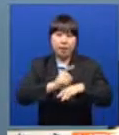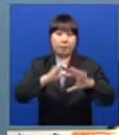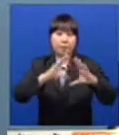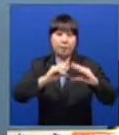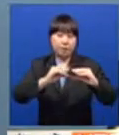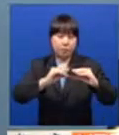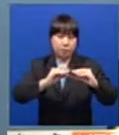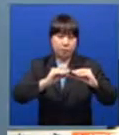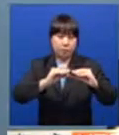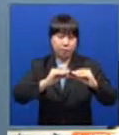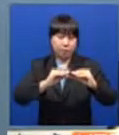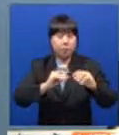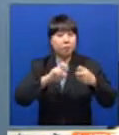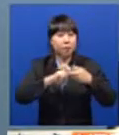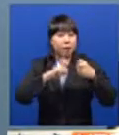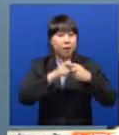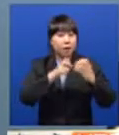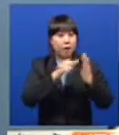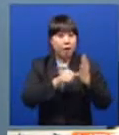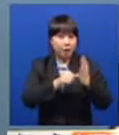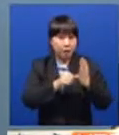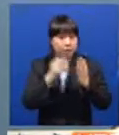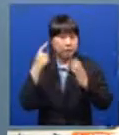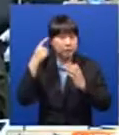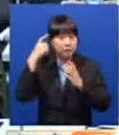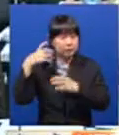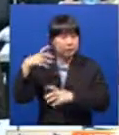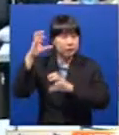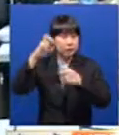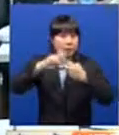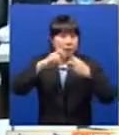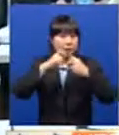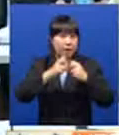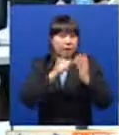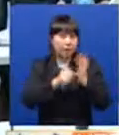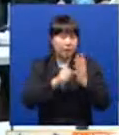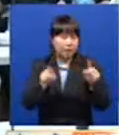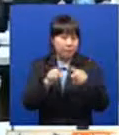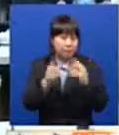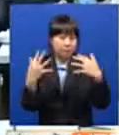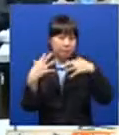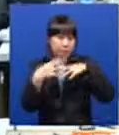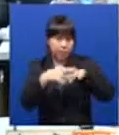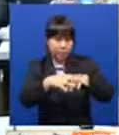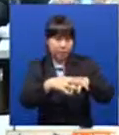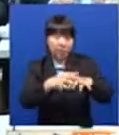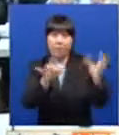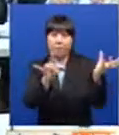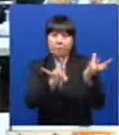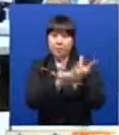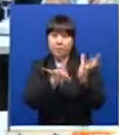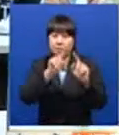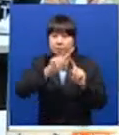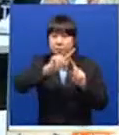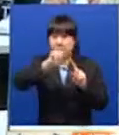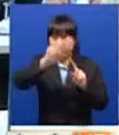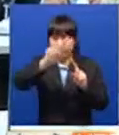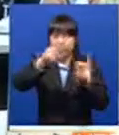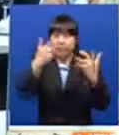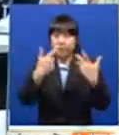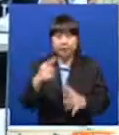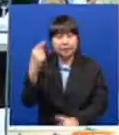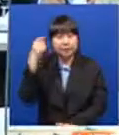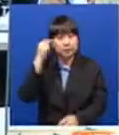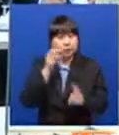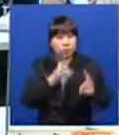การป้องกันและแก้ไขปัญหาเพื่อทบทวนแนวทางการแก้ไขปัญหาอย่างบูรณาการให้เกิดประสิทธิภาพสูงสุดแล้วก็หา